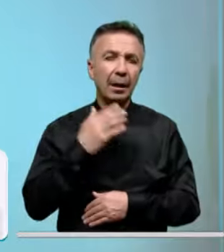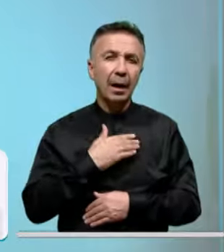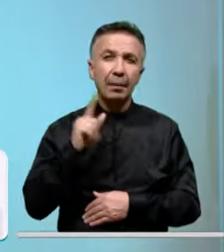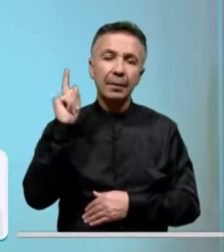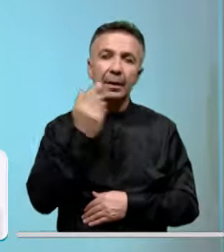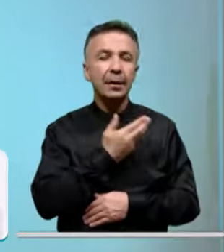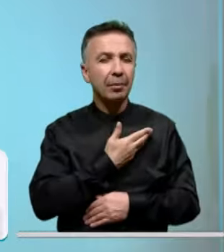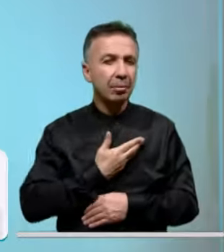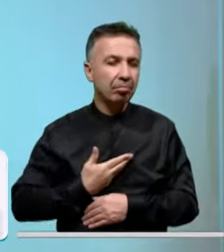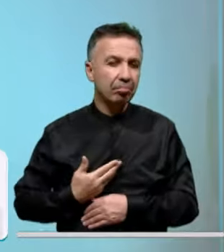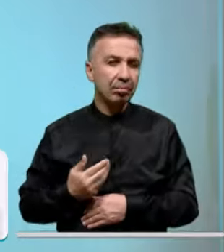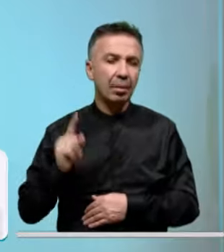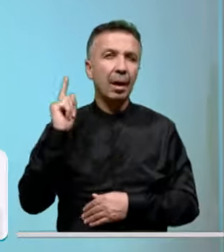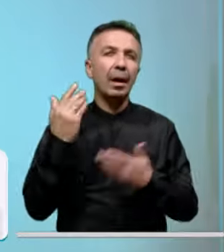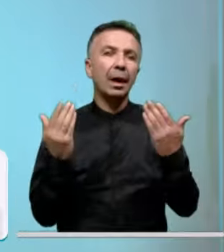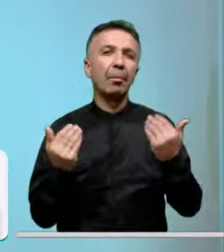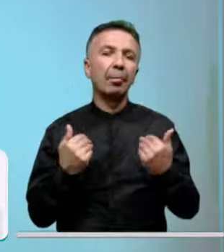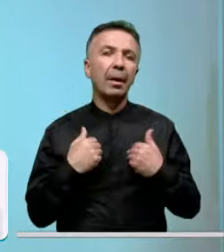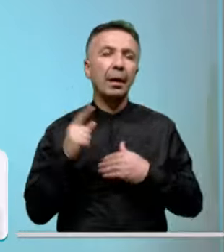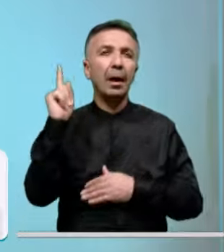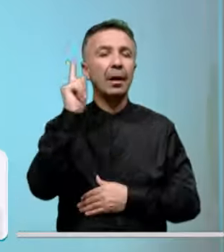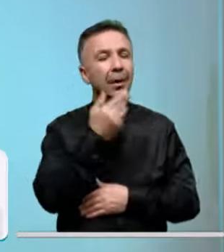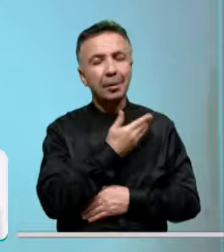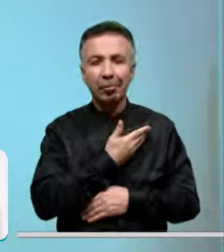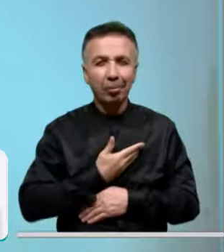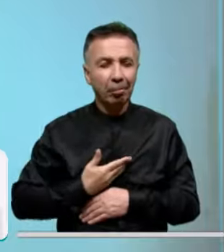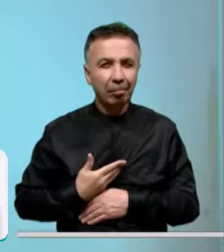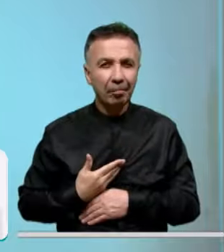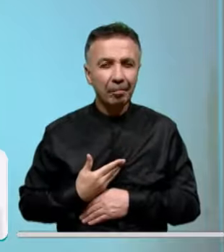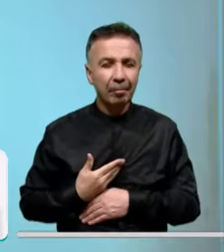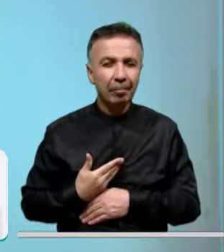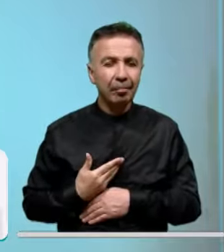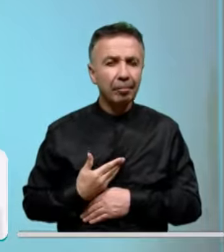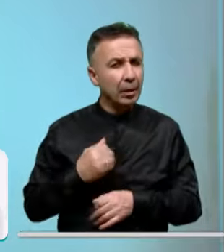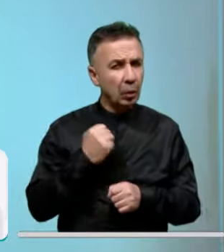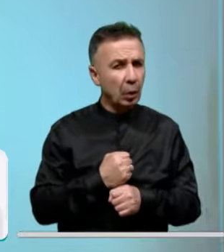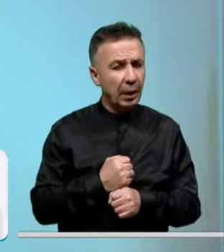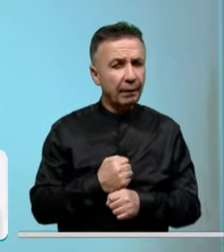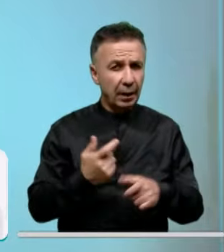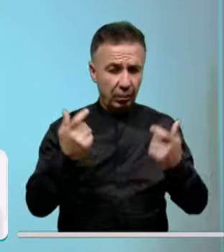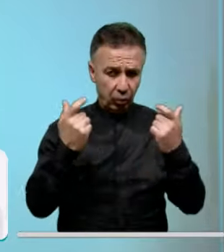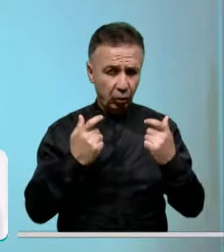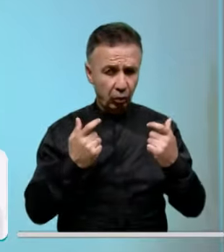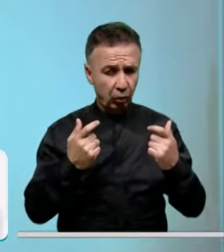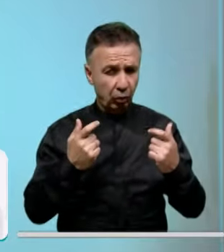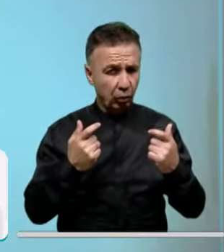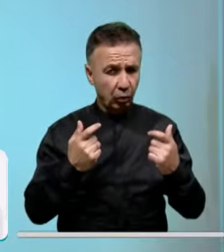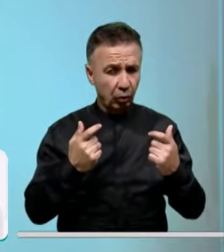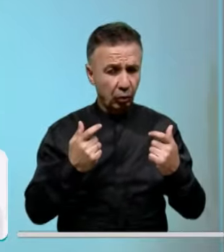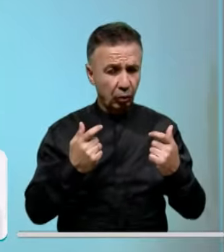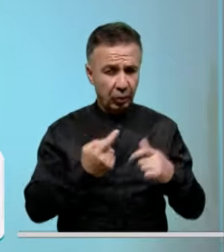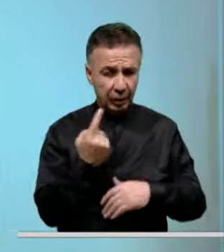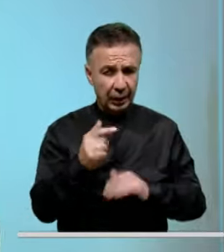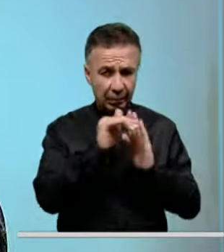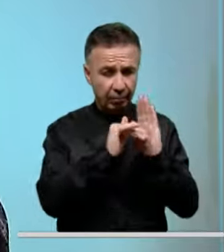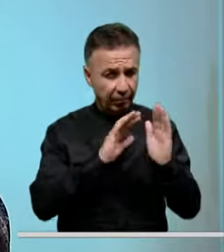seviyorum. Allah'ım ben Allah'ı seviyorum. Peki ödevin görevin yapman gereken şeyler? Yani onunla